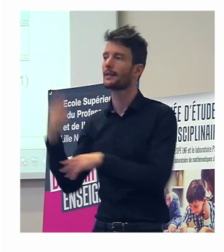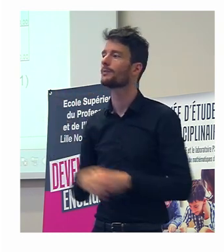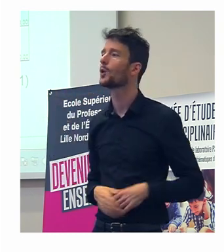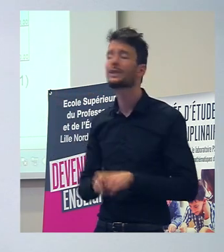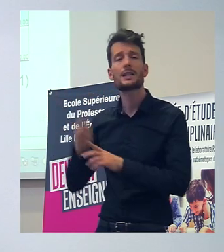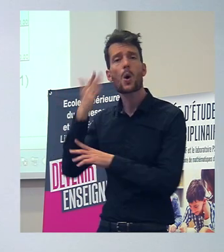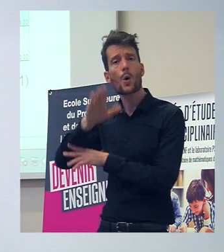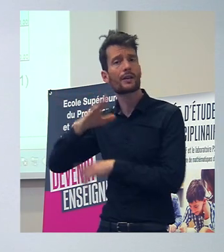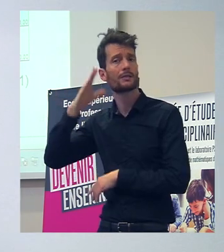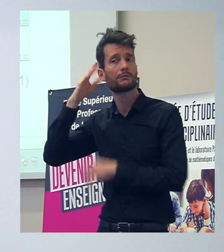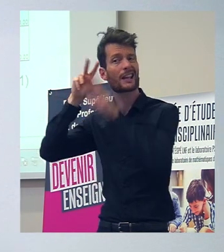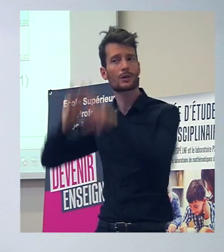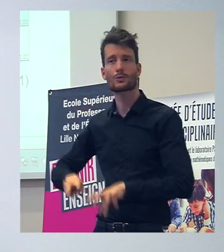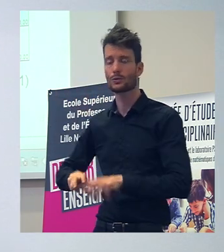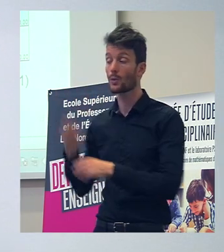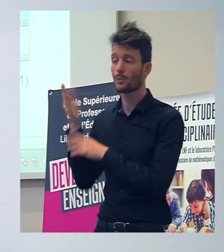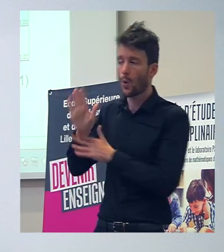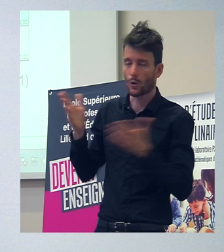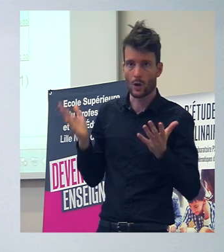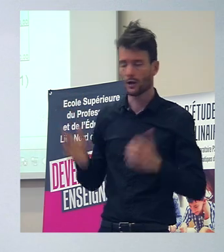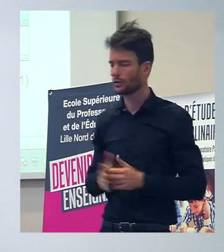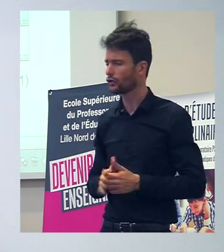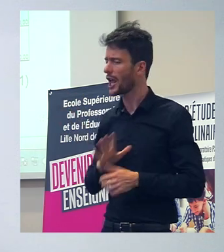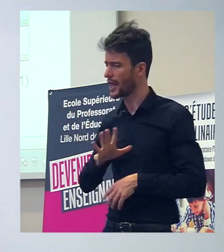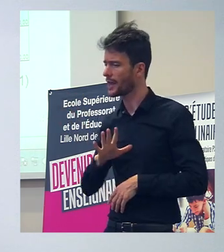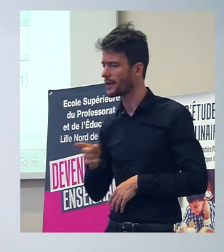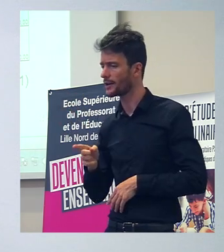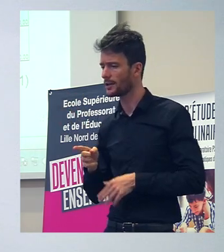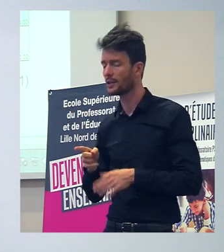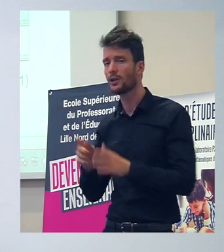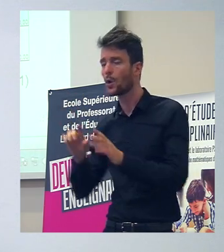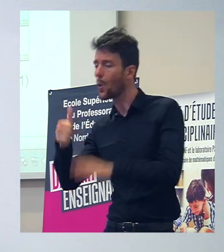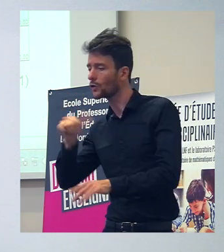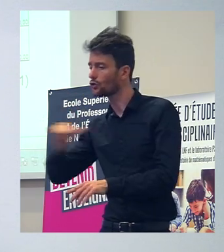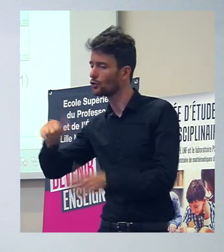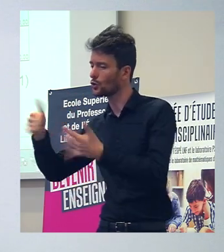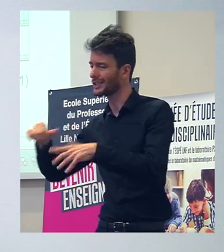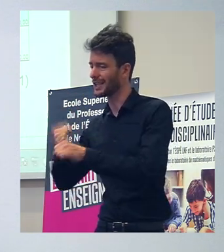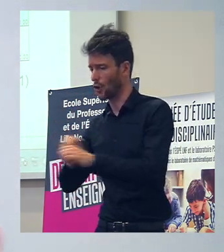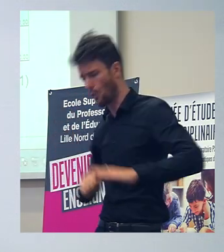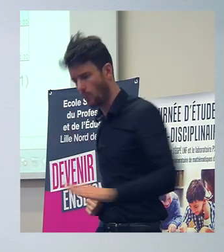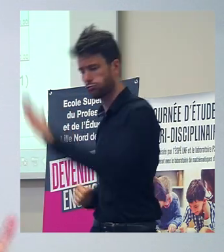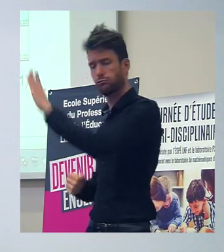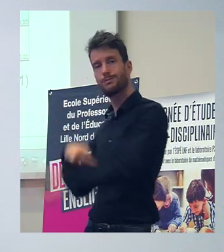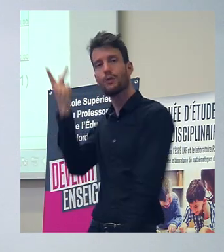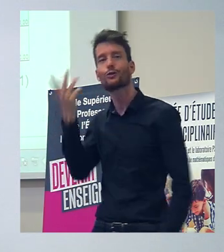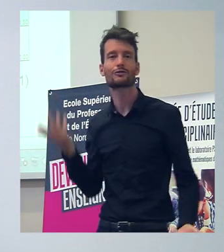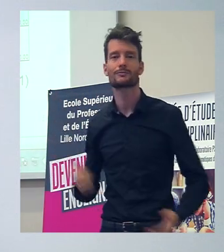études montrent qu'il y a un développement accéléré entre 11 et 16 ans, d'où